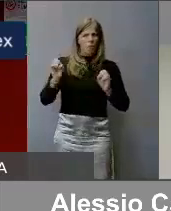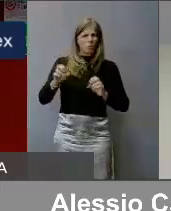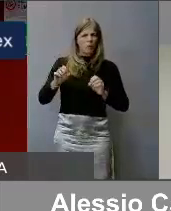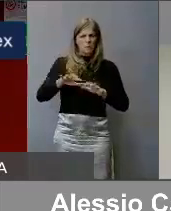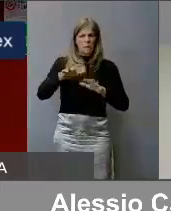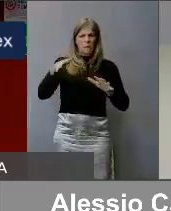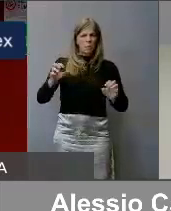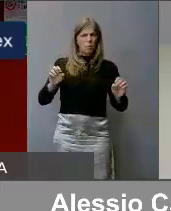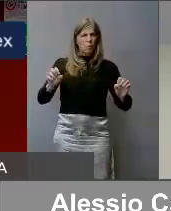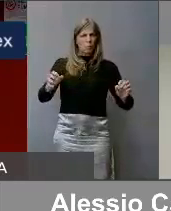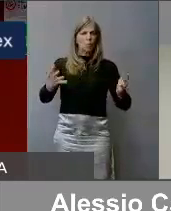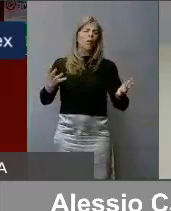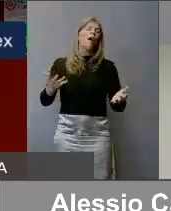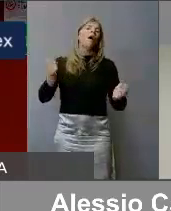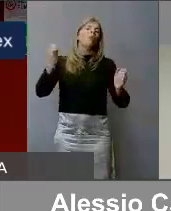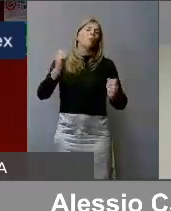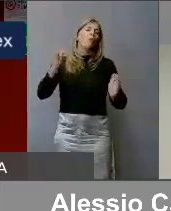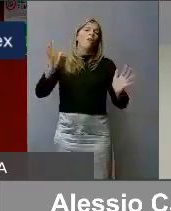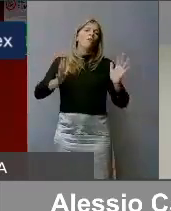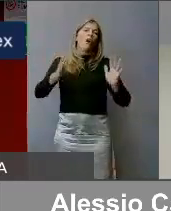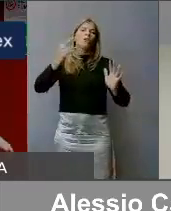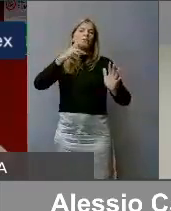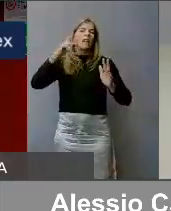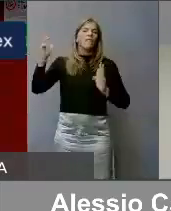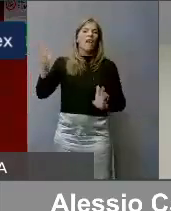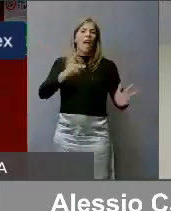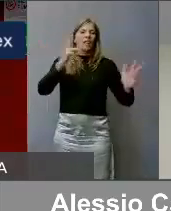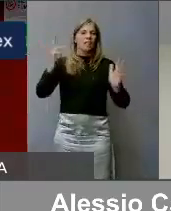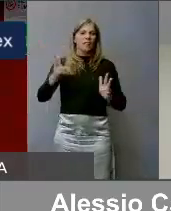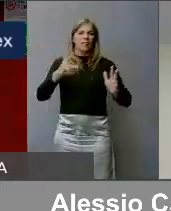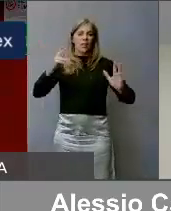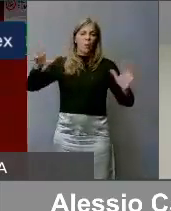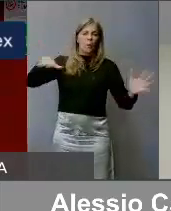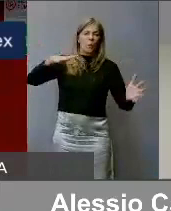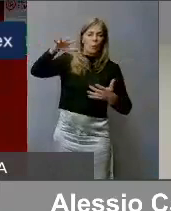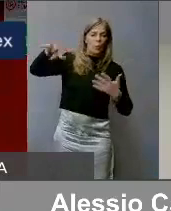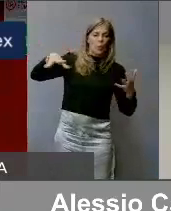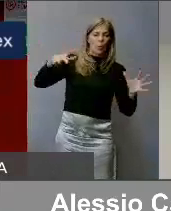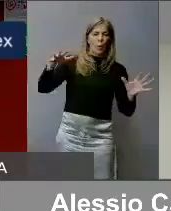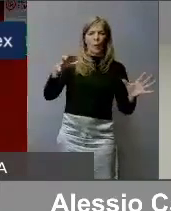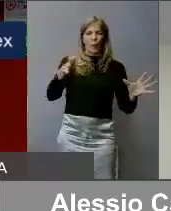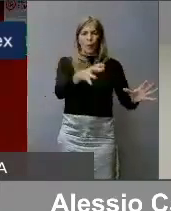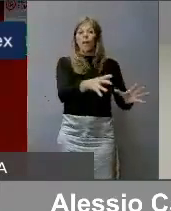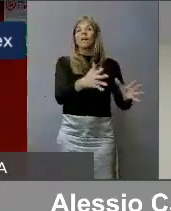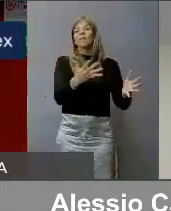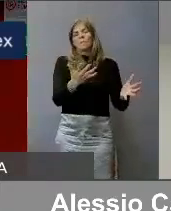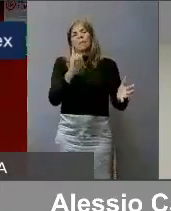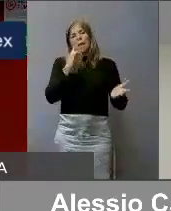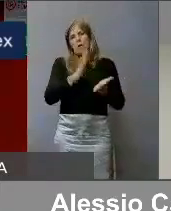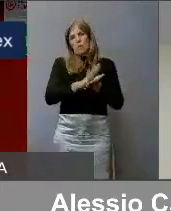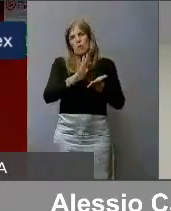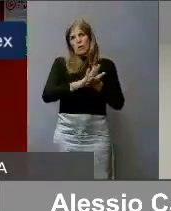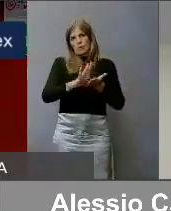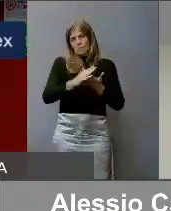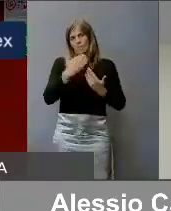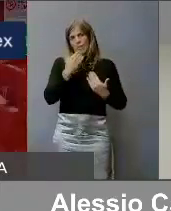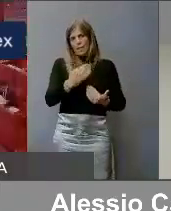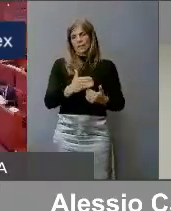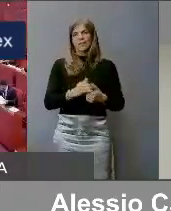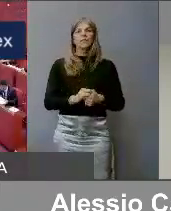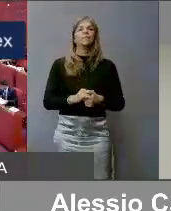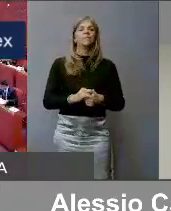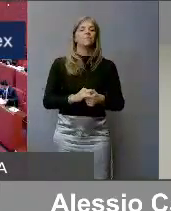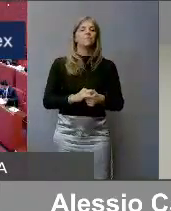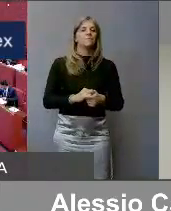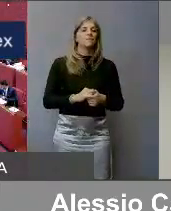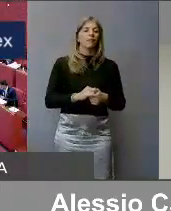complice anche il vento che fa un mulinello e la porta tutto da questo punto però sarebbe opportuno provvedere grazie grazie a lei